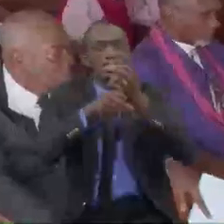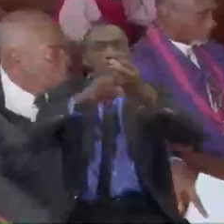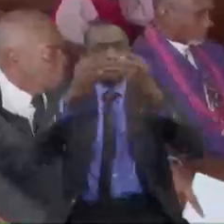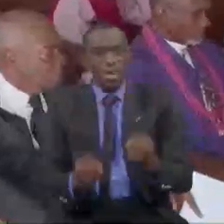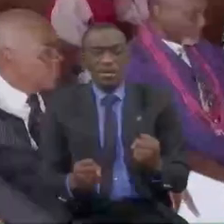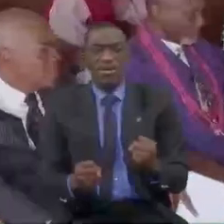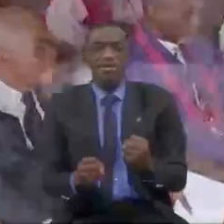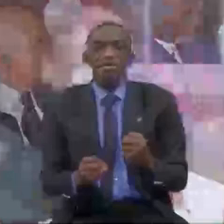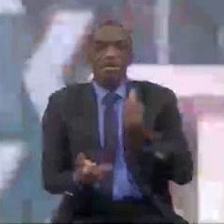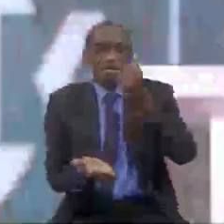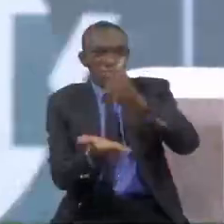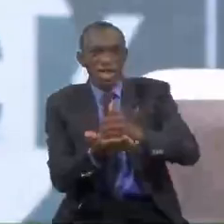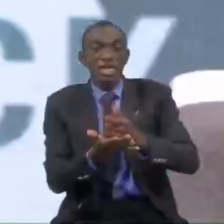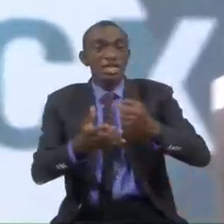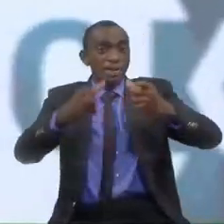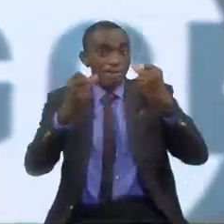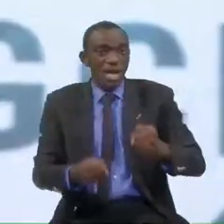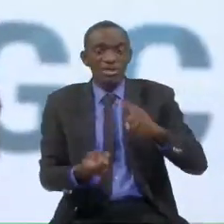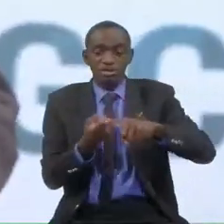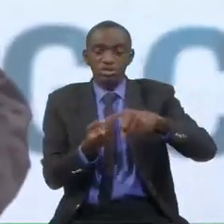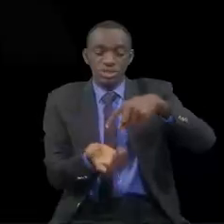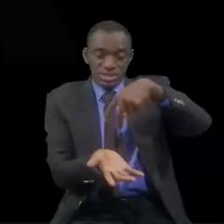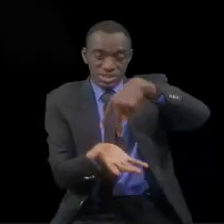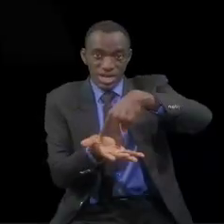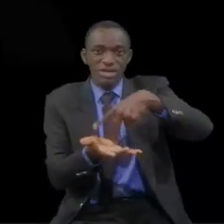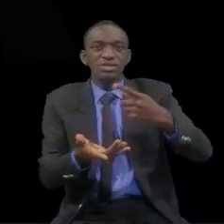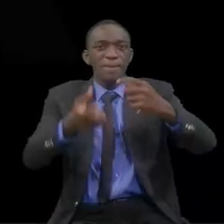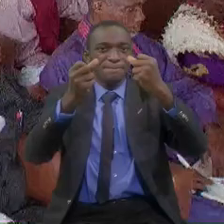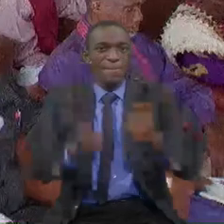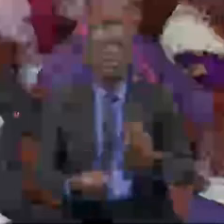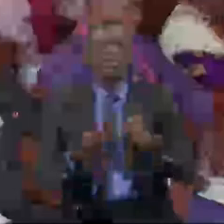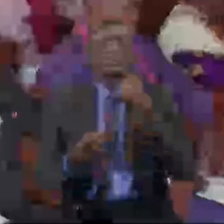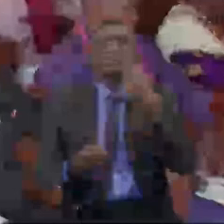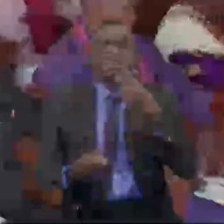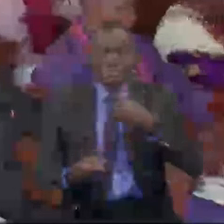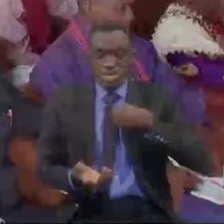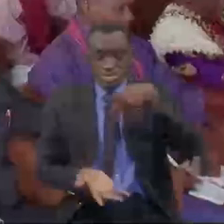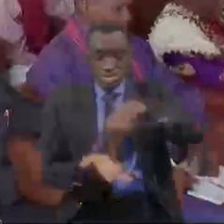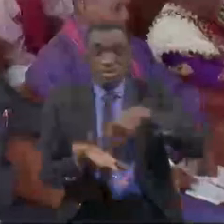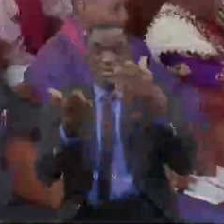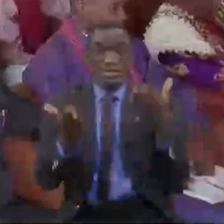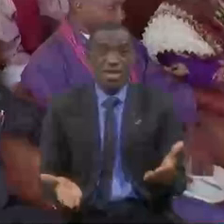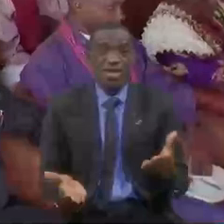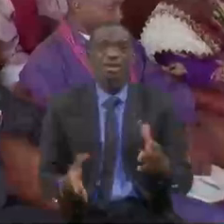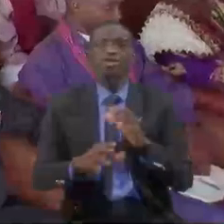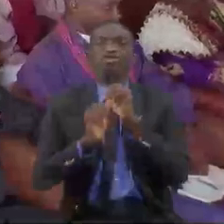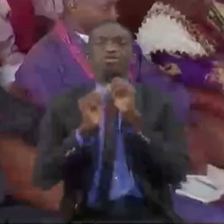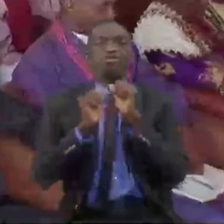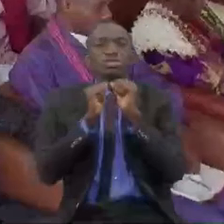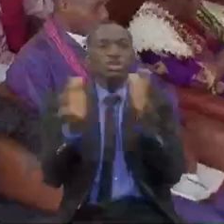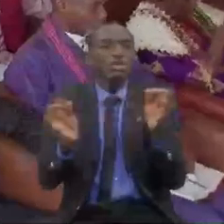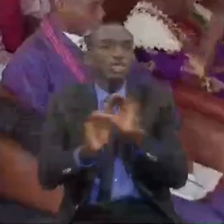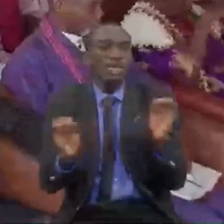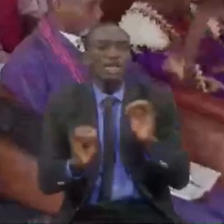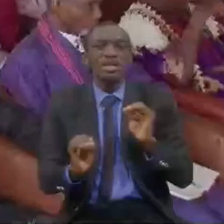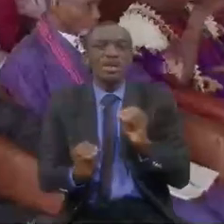la puissance pour tenir bon, la puissance pour dire « Me voici ici, il n'y a rien d'autre que je